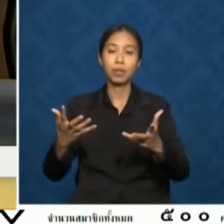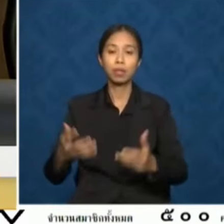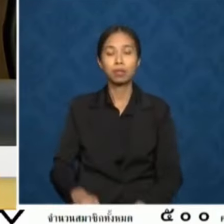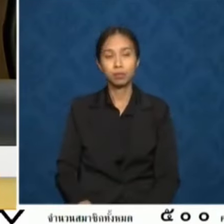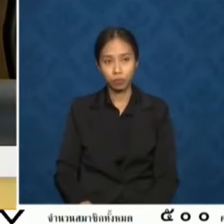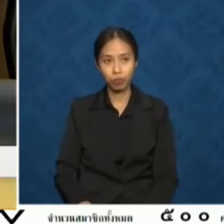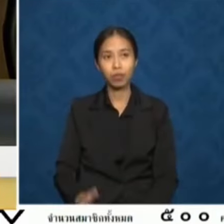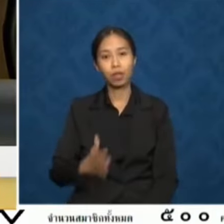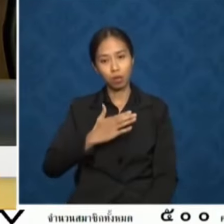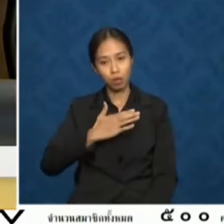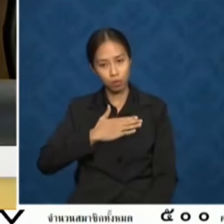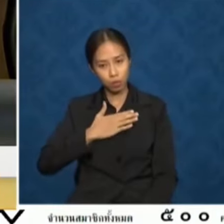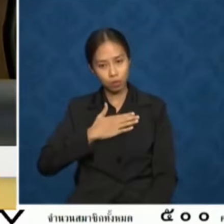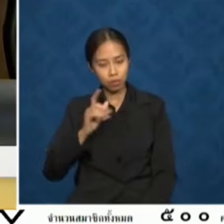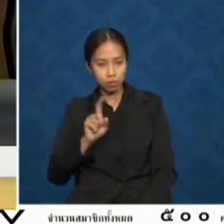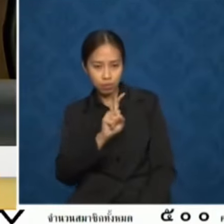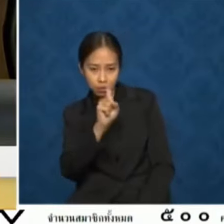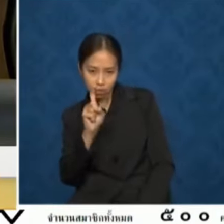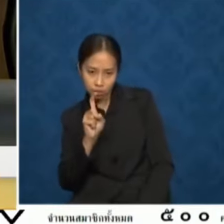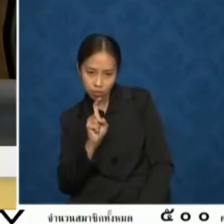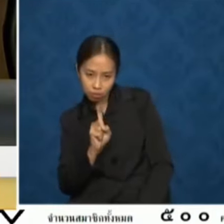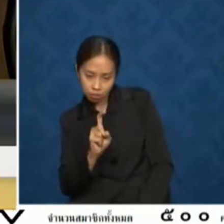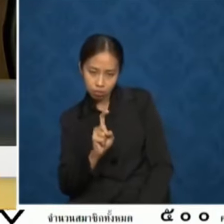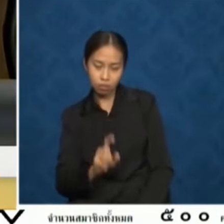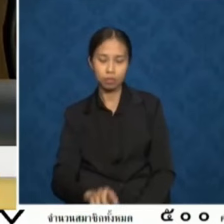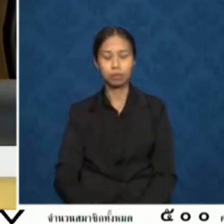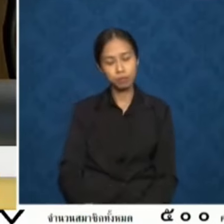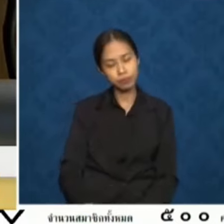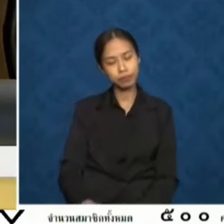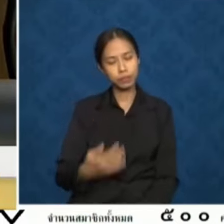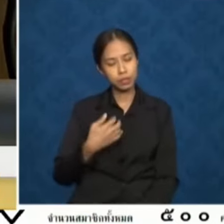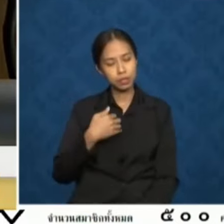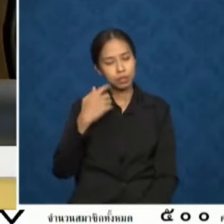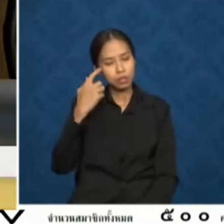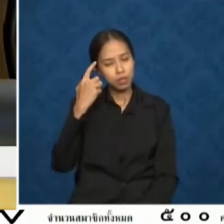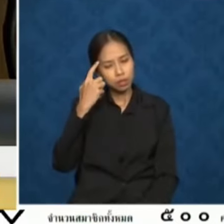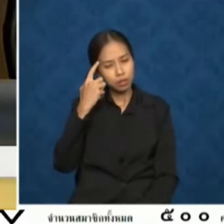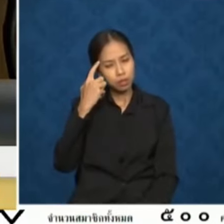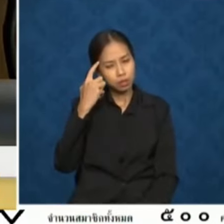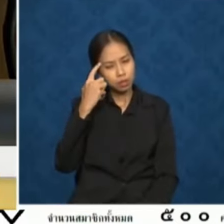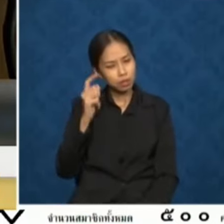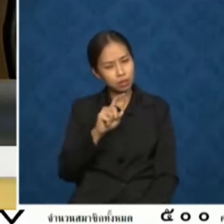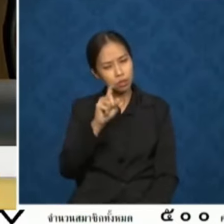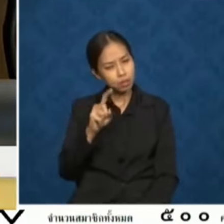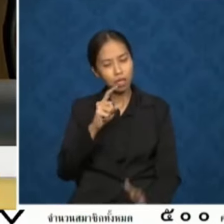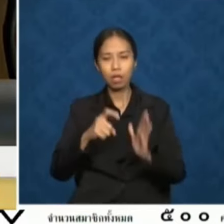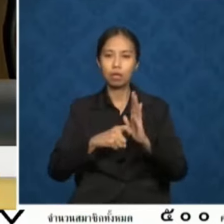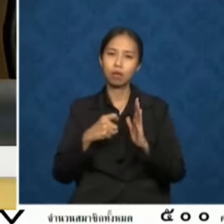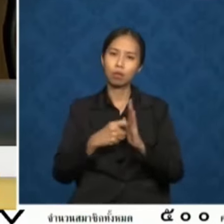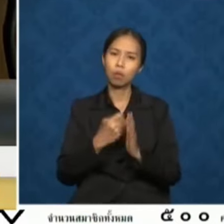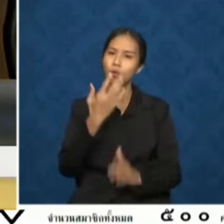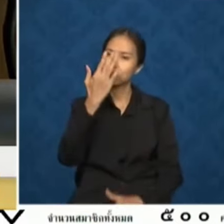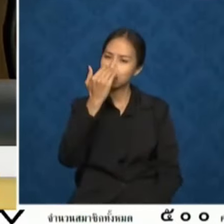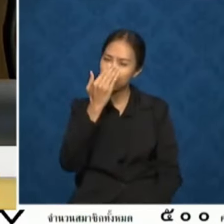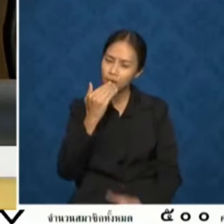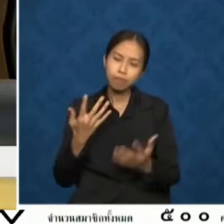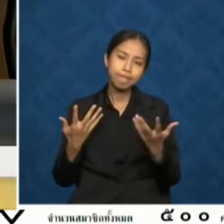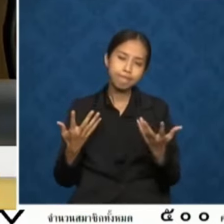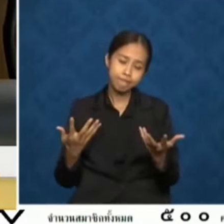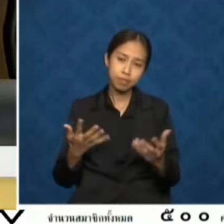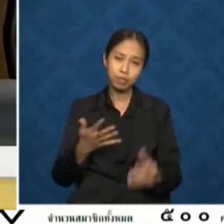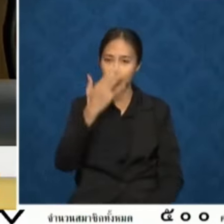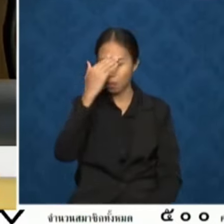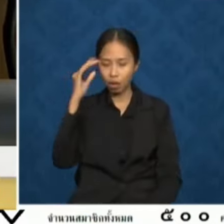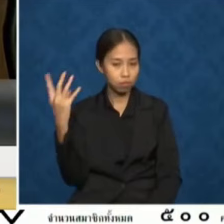มก็พยายามตั้งข้อสังเกตท่านประธานครับพยายามตั้งข้อคิดว่ามันเกิดอะไรขึ้นกับประเทศไทยในวันนี้มันรว